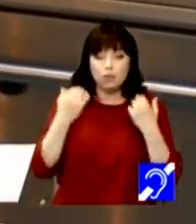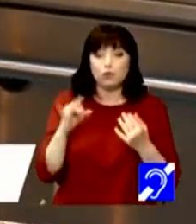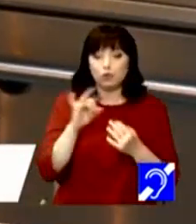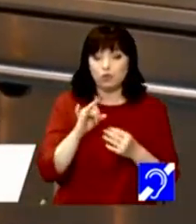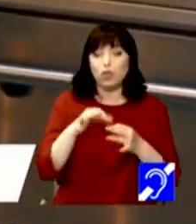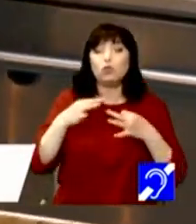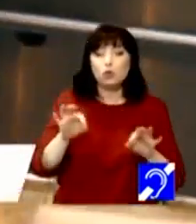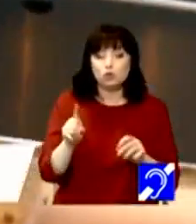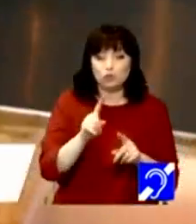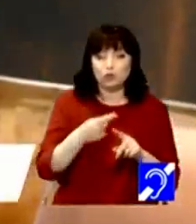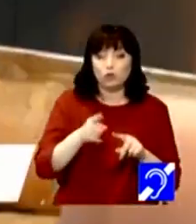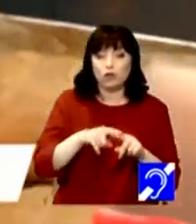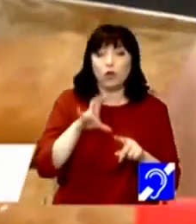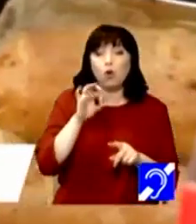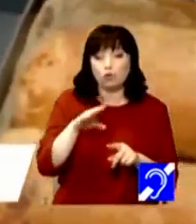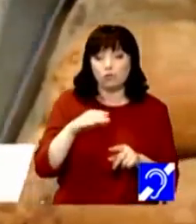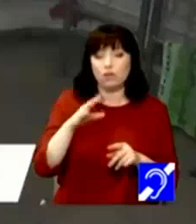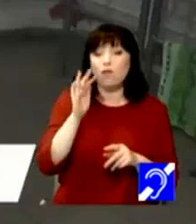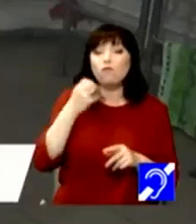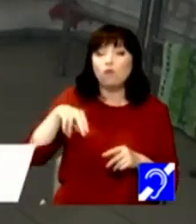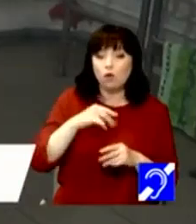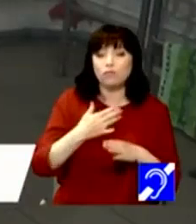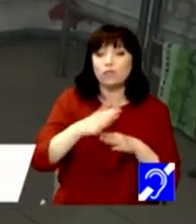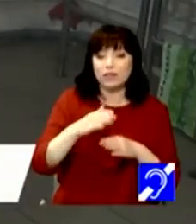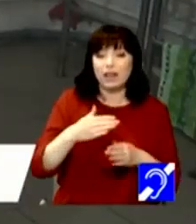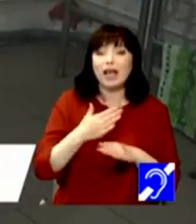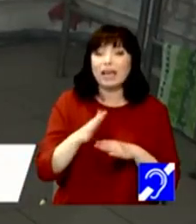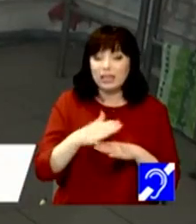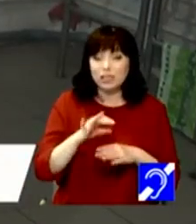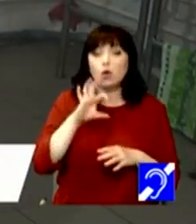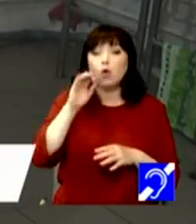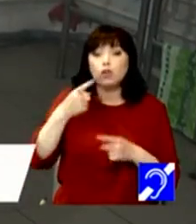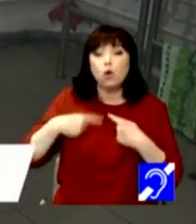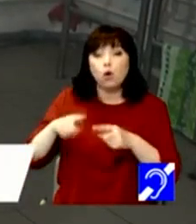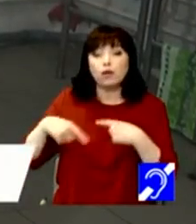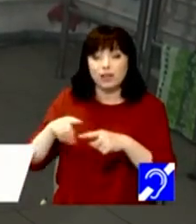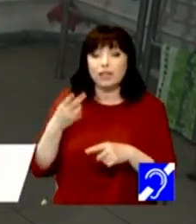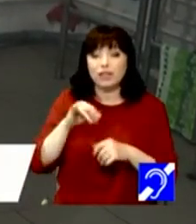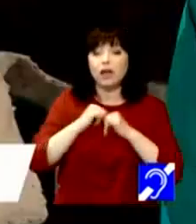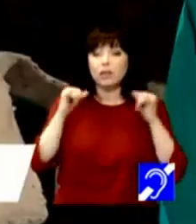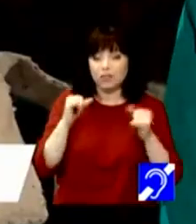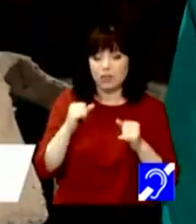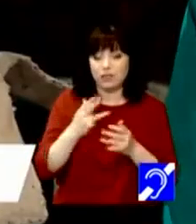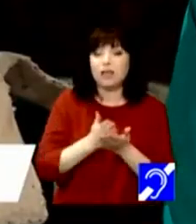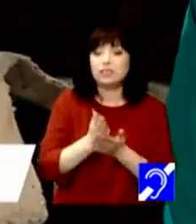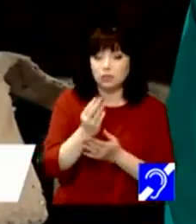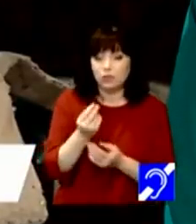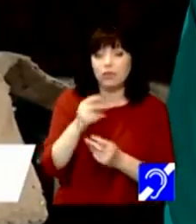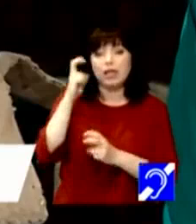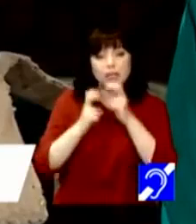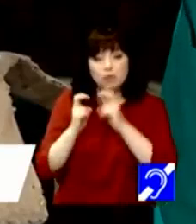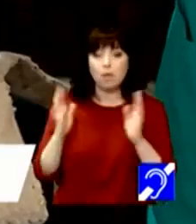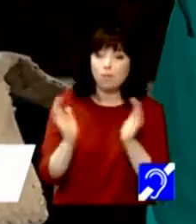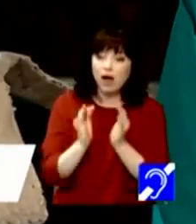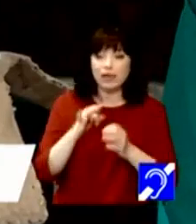granturile financiare emise de Fondul de Garantare a Creditelor, implementat de Organizația pentru Dezvoltarea Sectorului Întreprinderilor